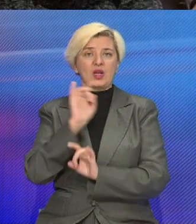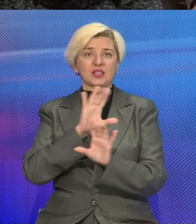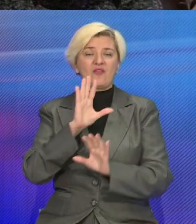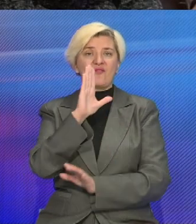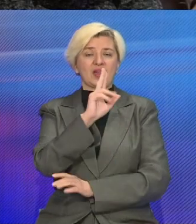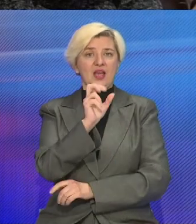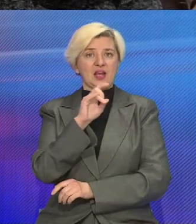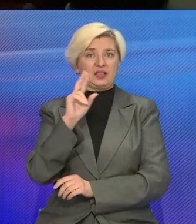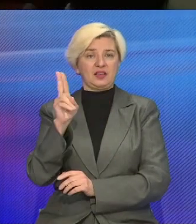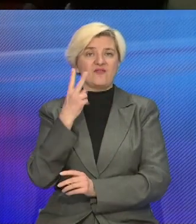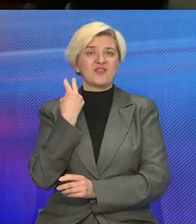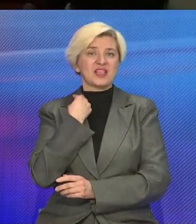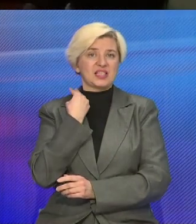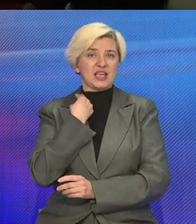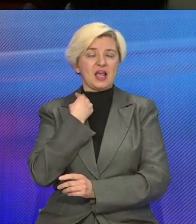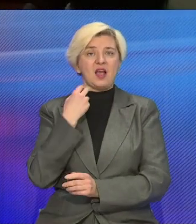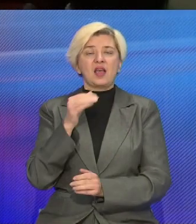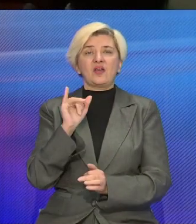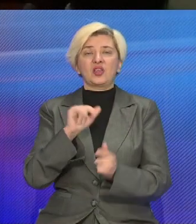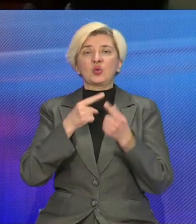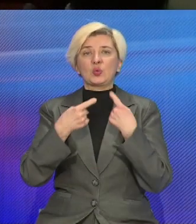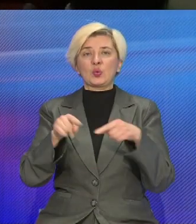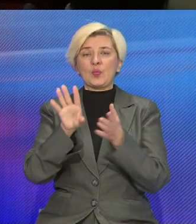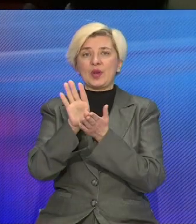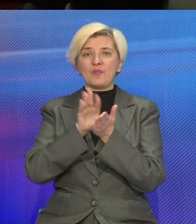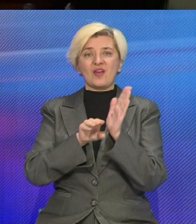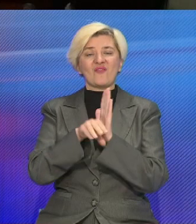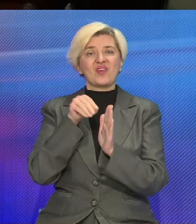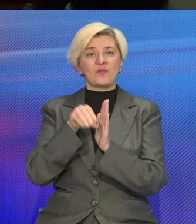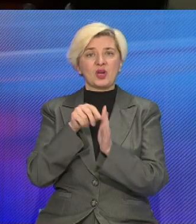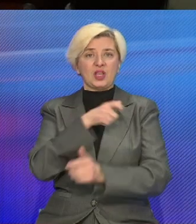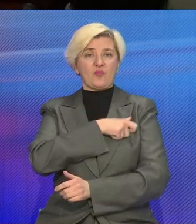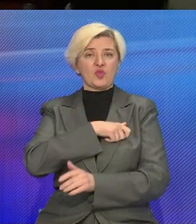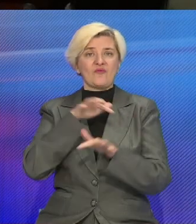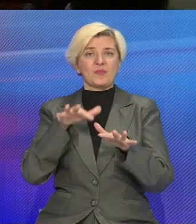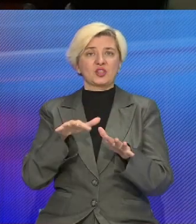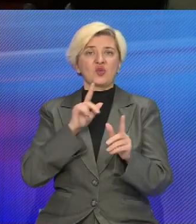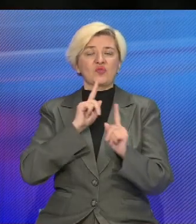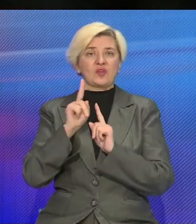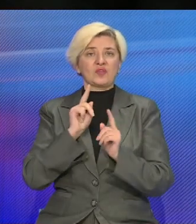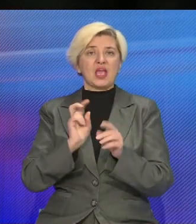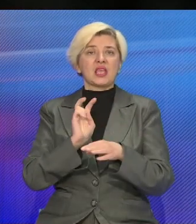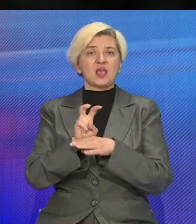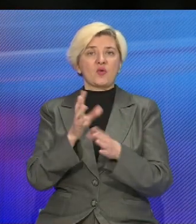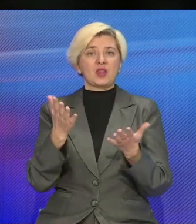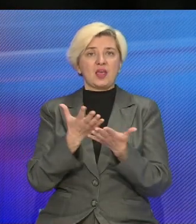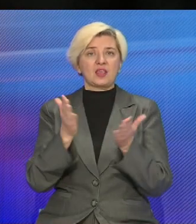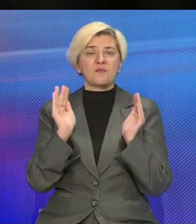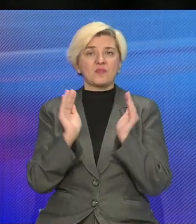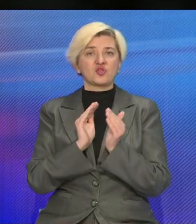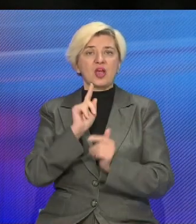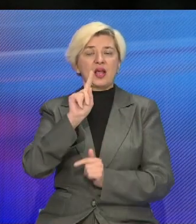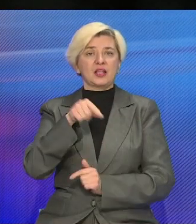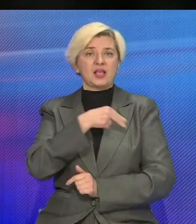Ліді. Інший приклад – вибори депутатів місцевих совєтів, явка на які значно менша. Хоча робота представників